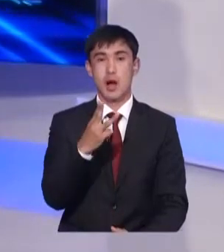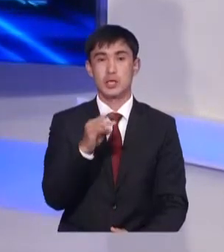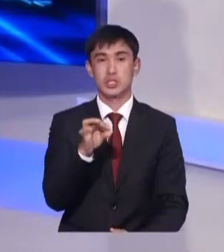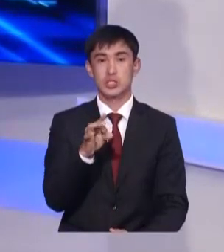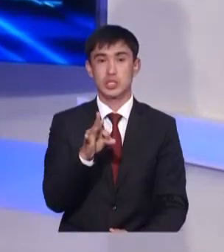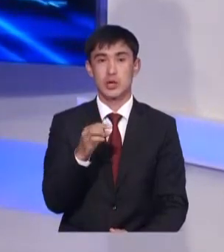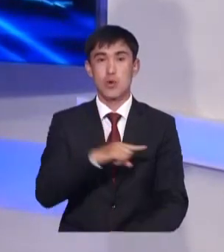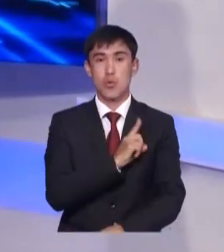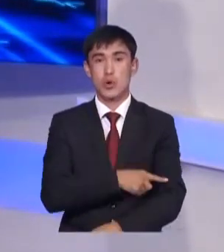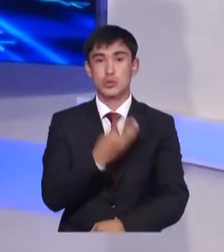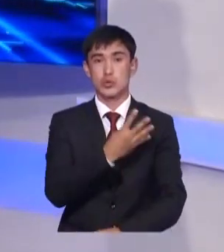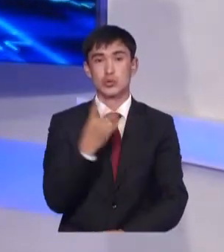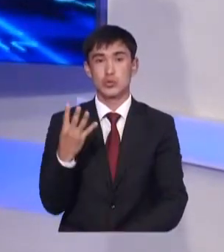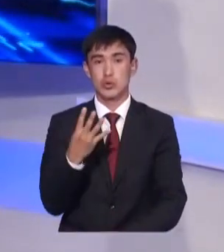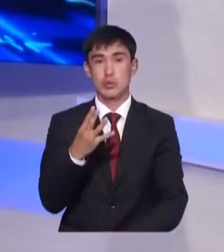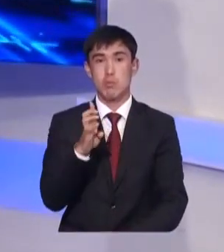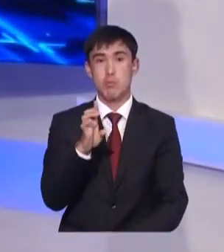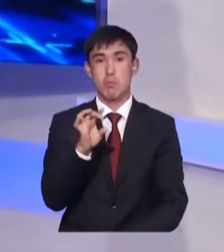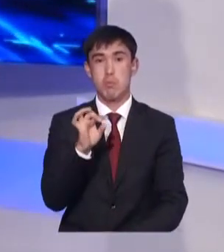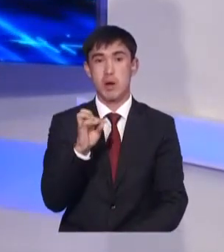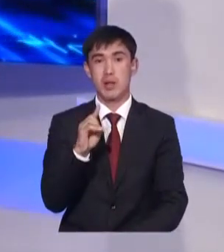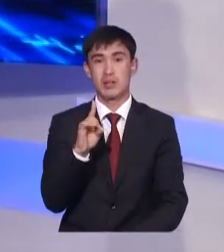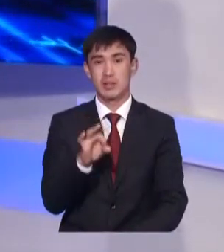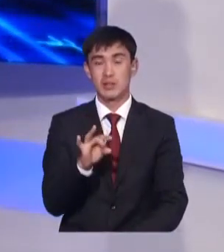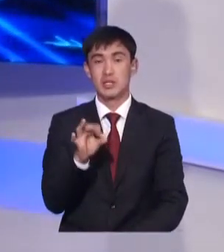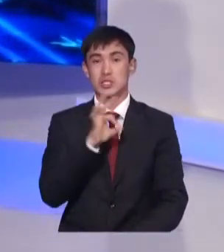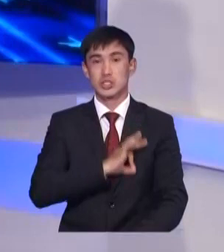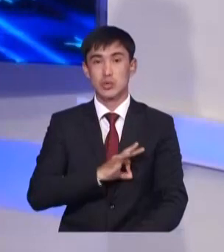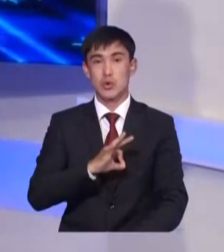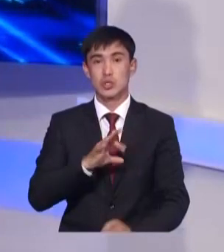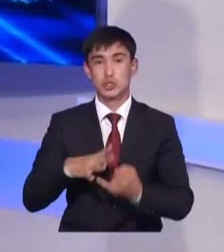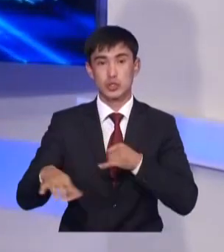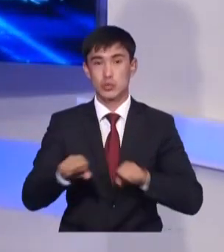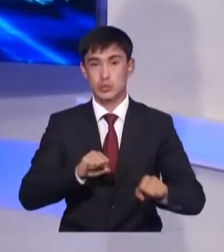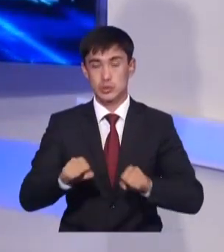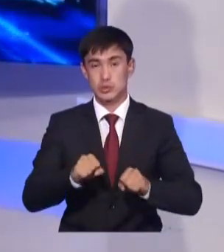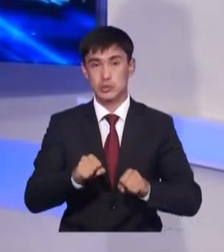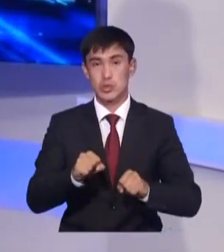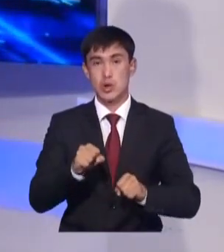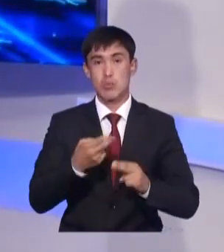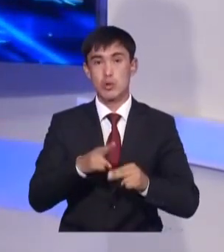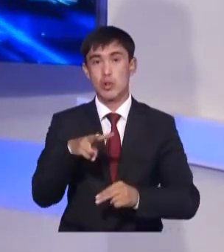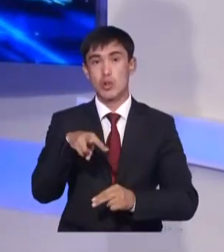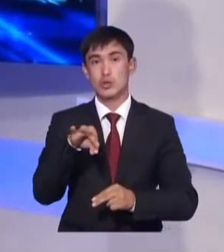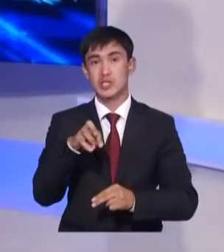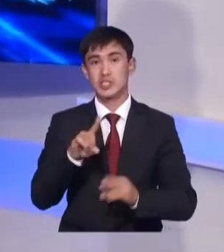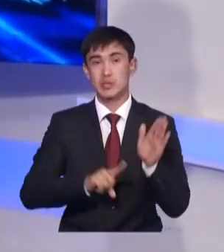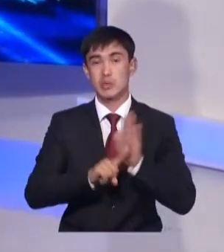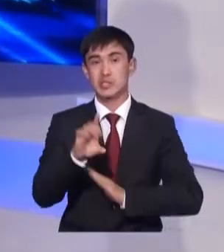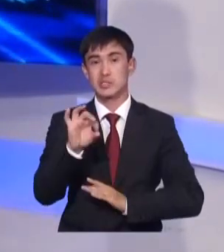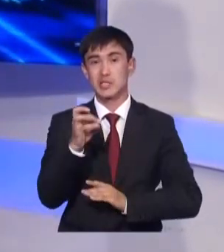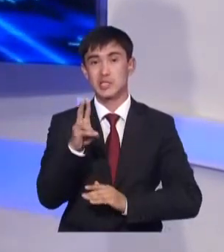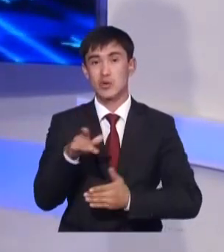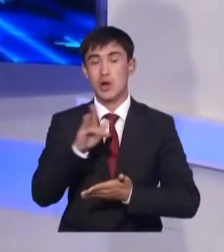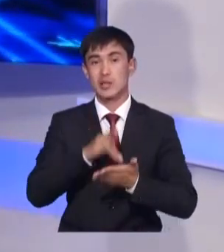Америка Құрама Штатында қуаты 4.4 балдық жер қозғалысы теңселіпті. Дүмпу Лос-Анджелестен бастап